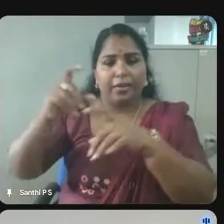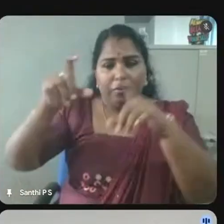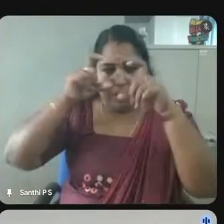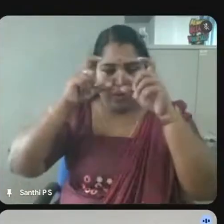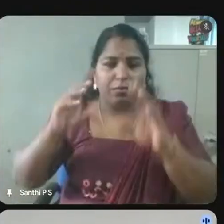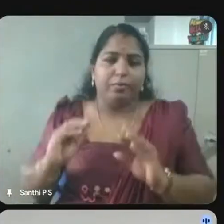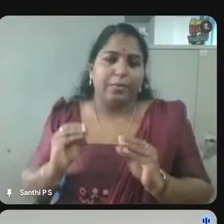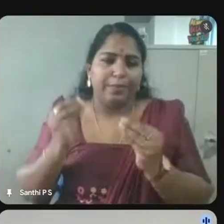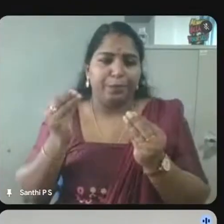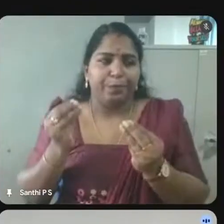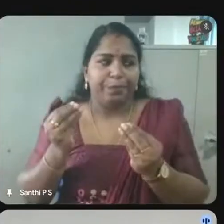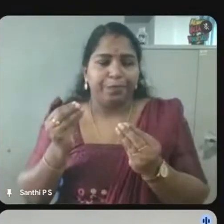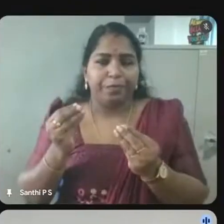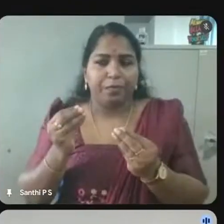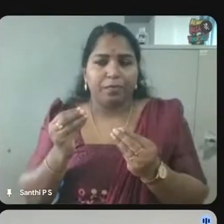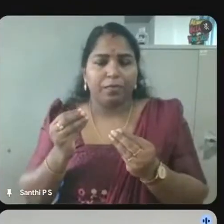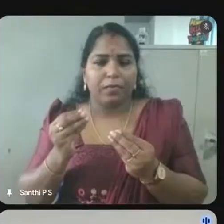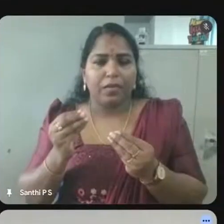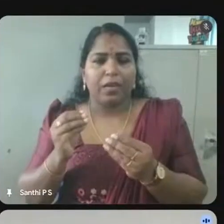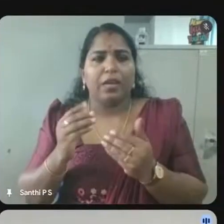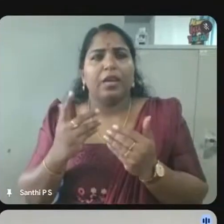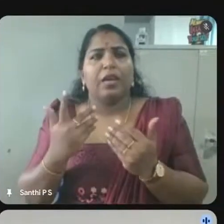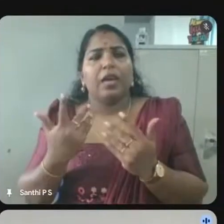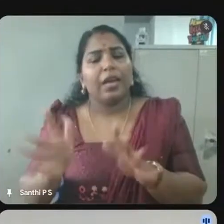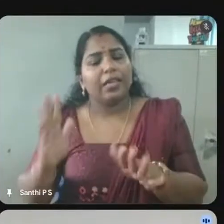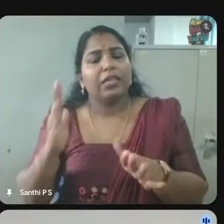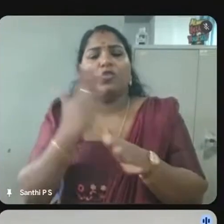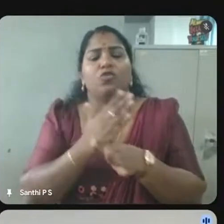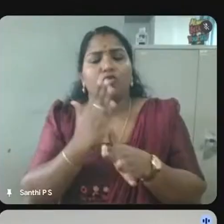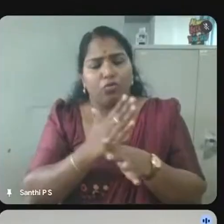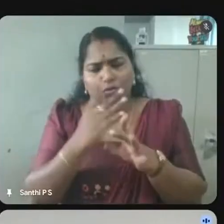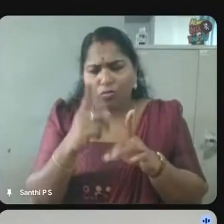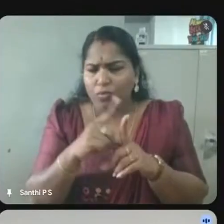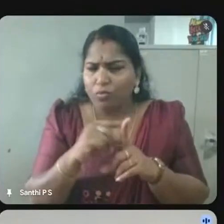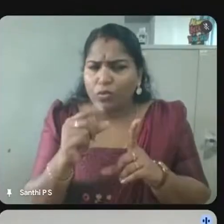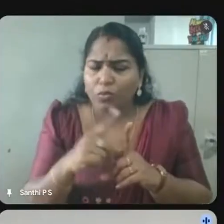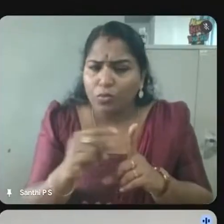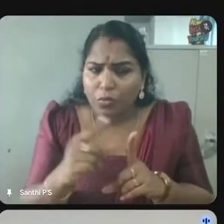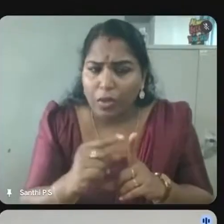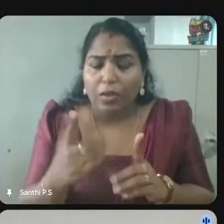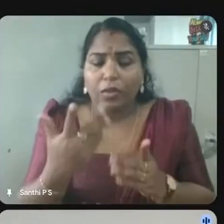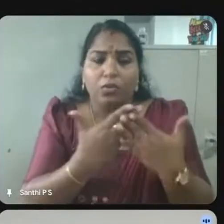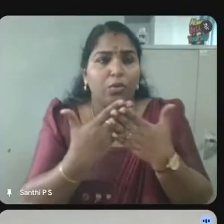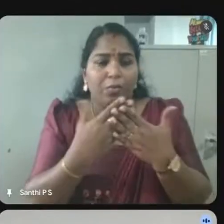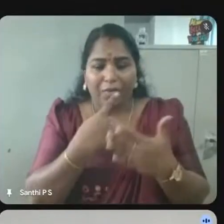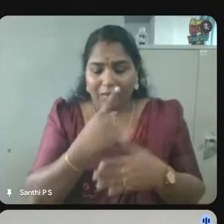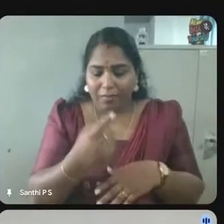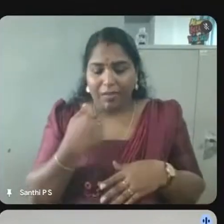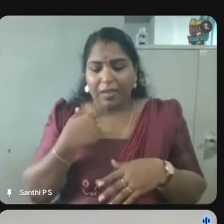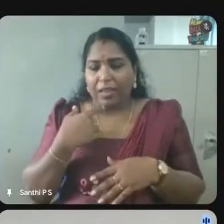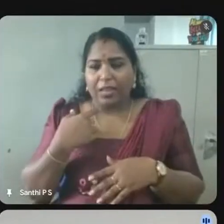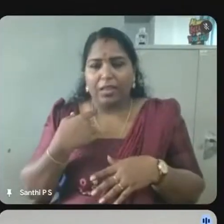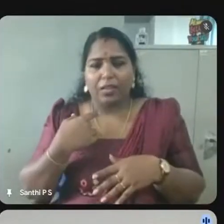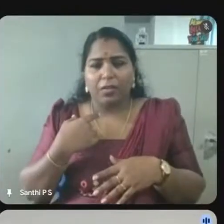നമുക്ക് എല്ലാ ജോലികളും, കുട്ടികളോടൊക്കെ നമ്മൾ സ്കൂളിൽ പറയണം, ഇങ്ങനെ പെൻസിലൊന്നും വലിച്ചെറിയരുത്.